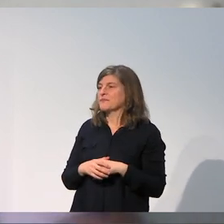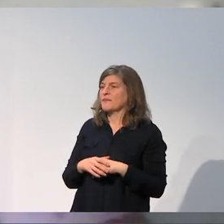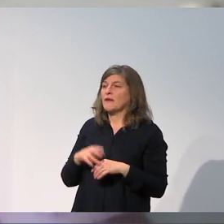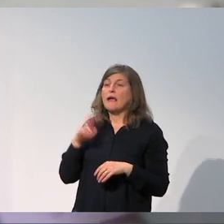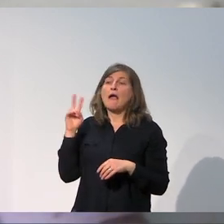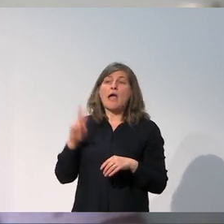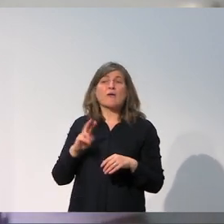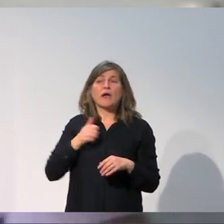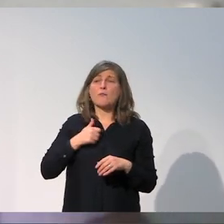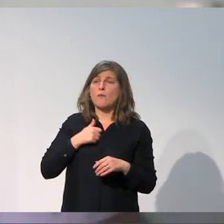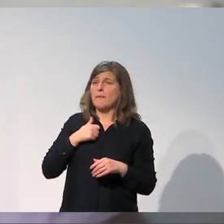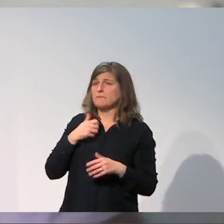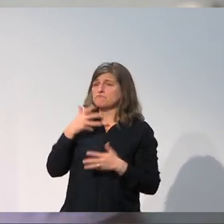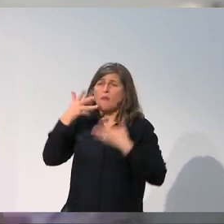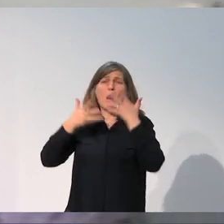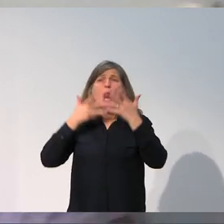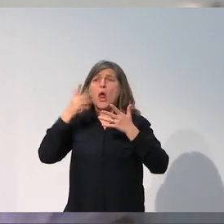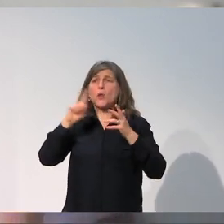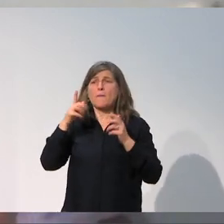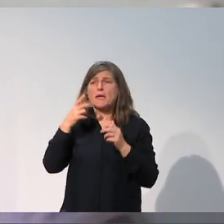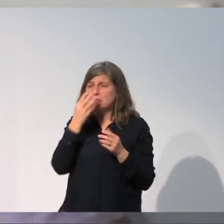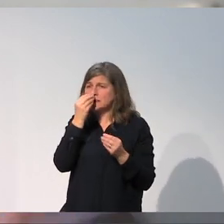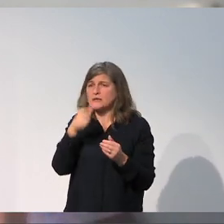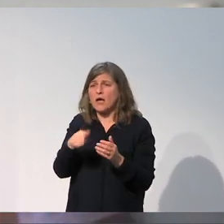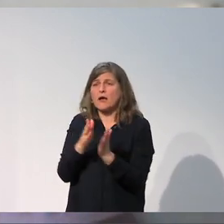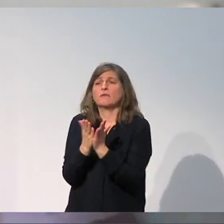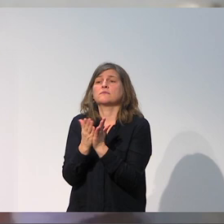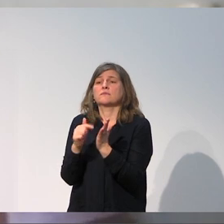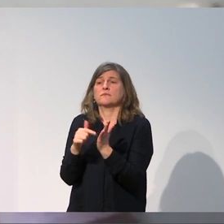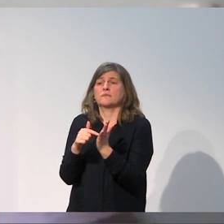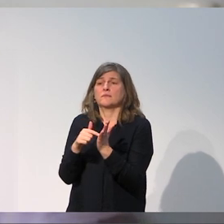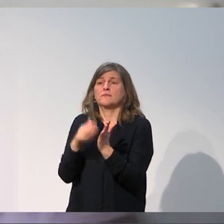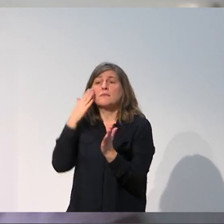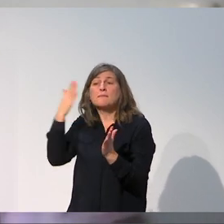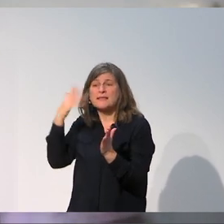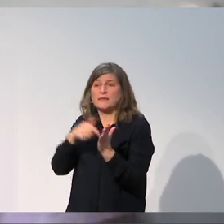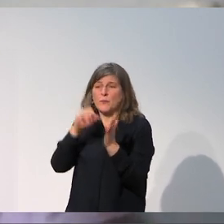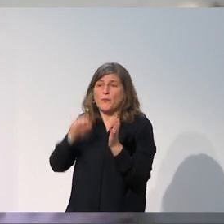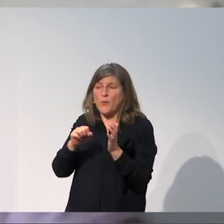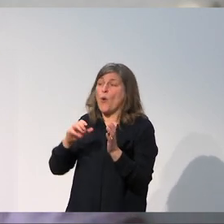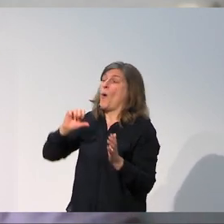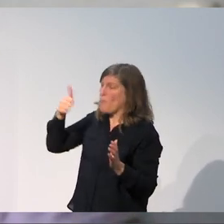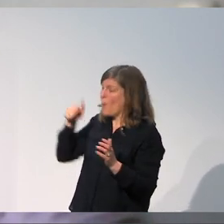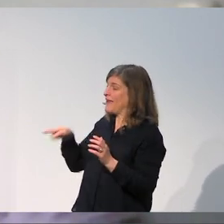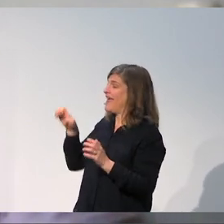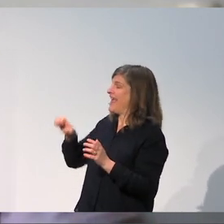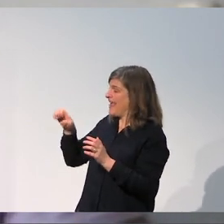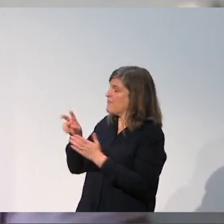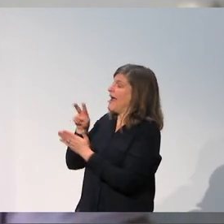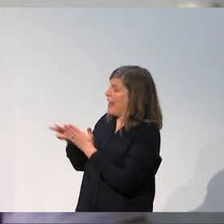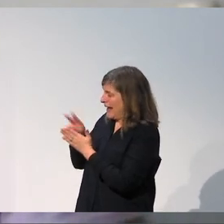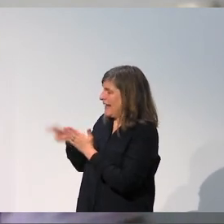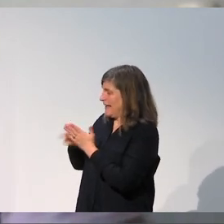fausse démagogie, c'est que je pense que mon livre aurait été meilleur si j'avais lu celui d'Emma avant. Sans aucune